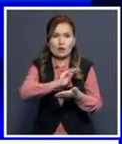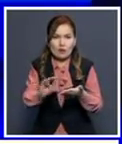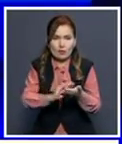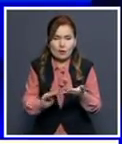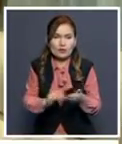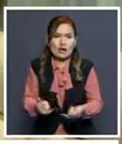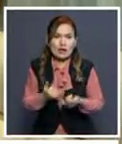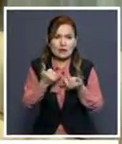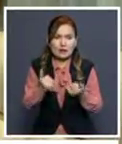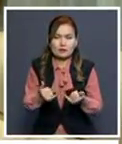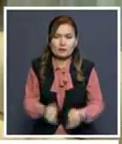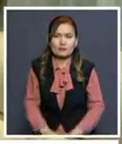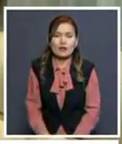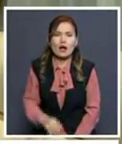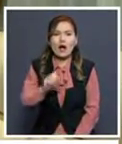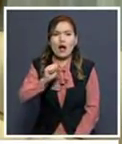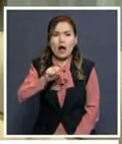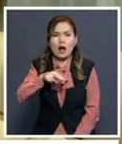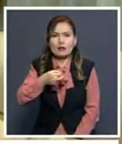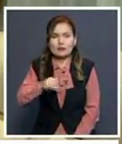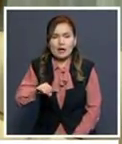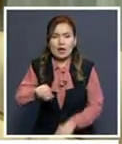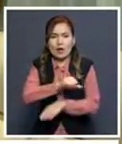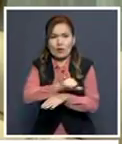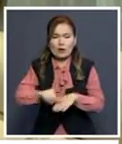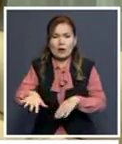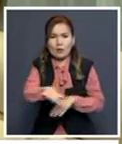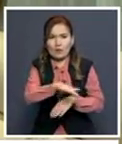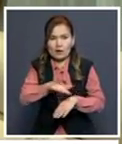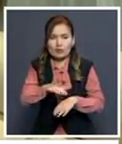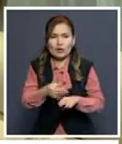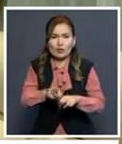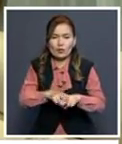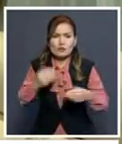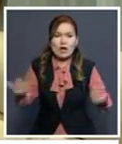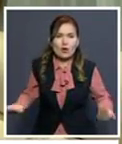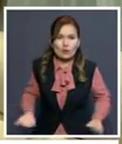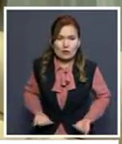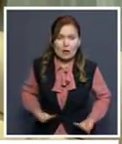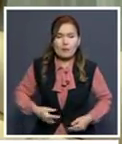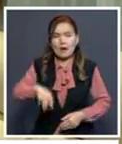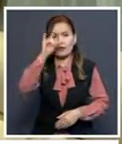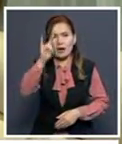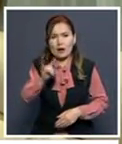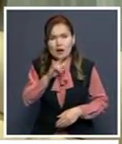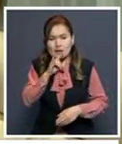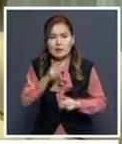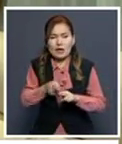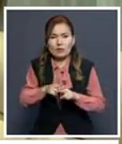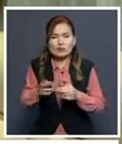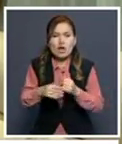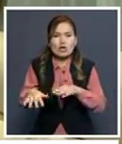тұлға. Алтайдың арғы бетінде, бергі бетінде шырқ айналған адаммын. Қазақ іздедім, өмір бақи қазақ іздеп